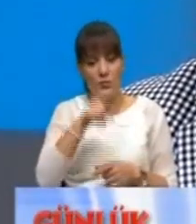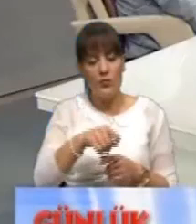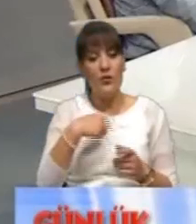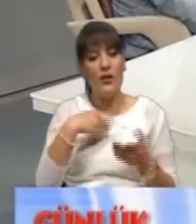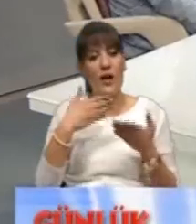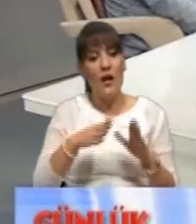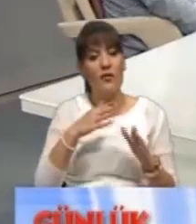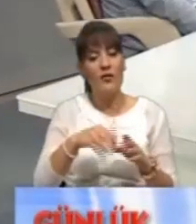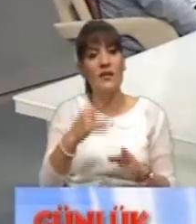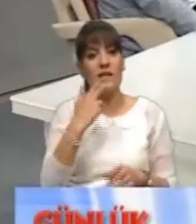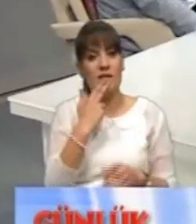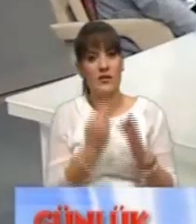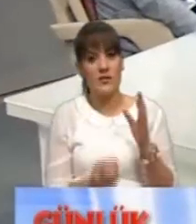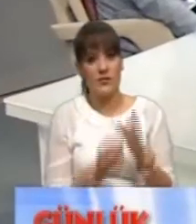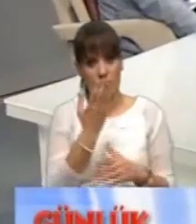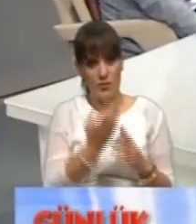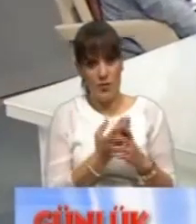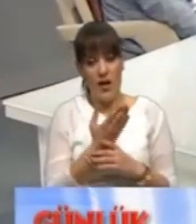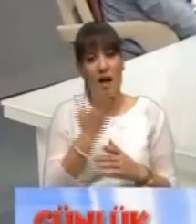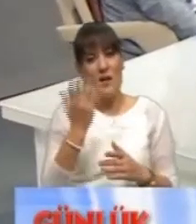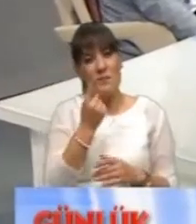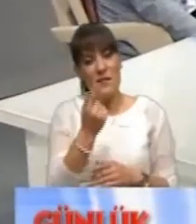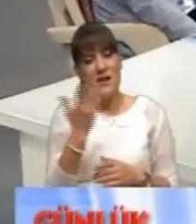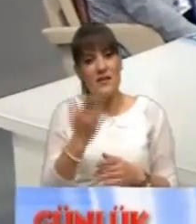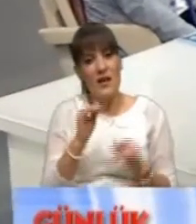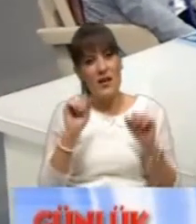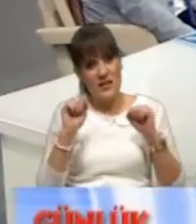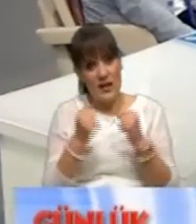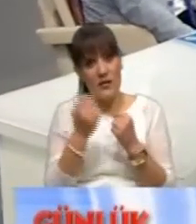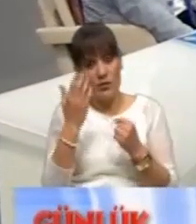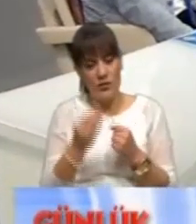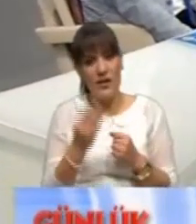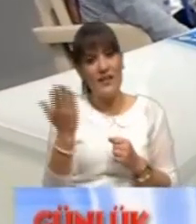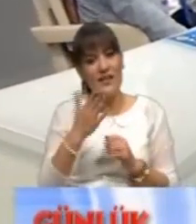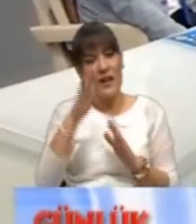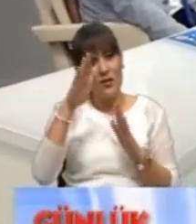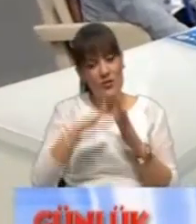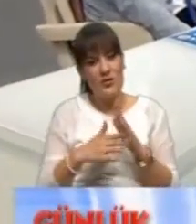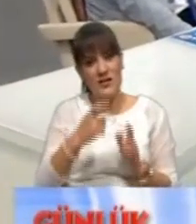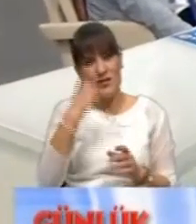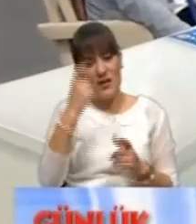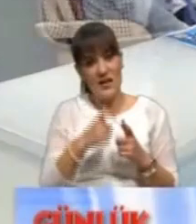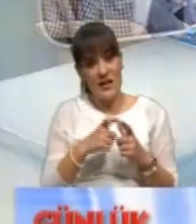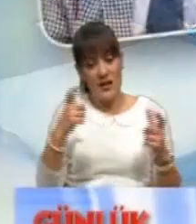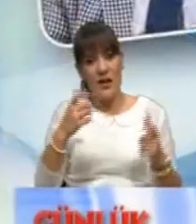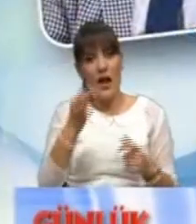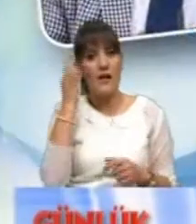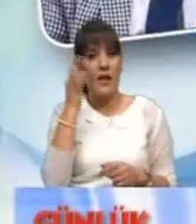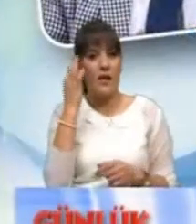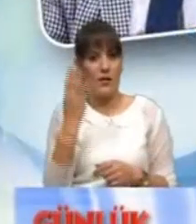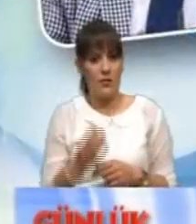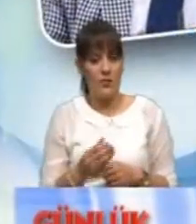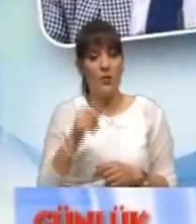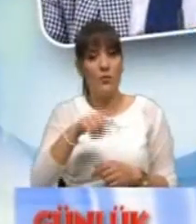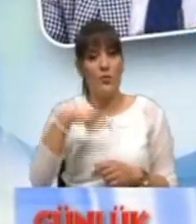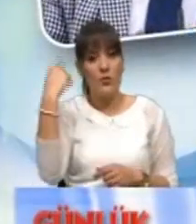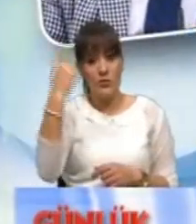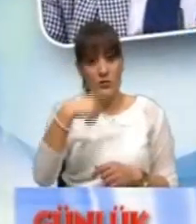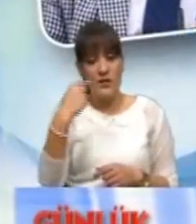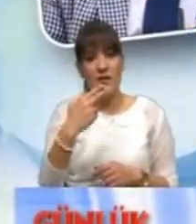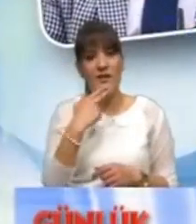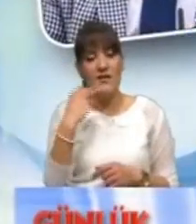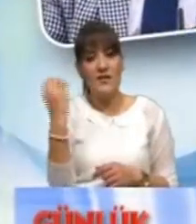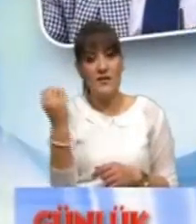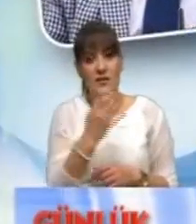yavrular dişi çıkıyor. Eğer biraz daha serin olursa, daha düşük sıcaklıklarda gelişirse de erkek çıkıyor. Bu durumda dolayısıyla